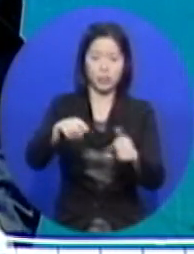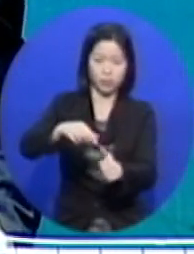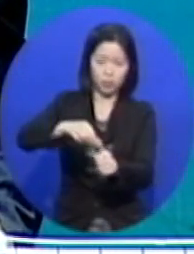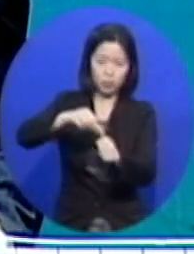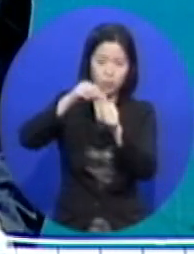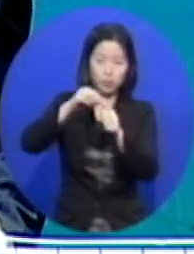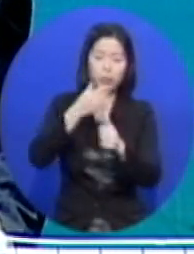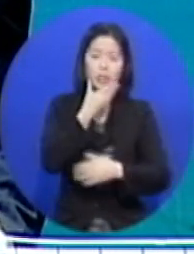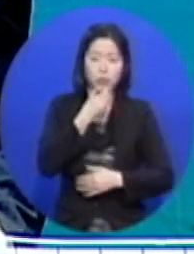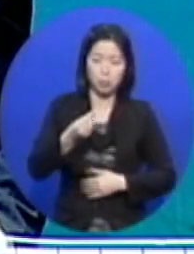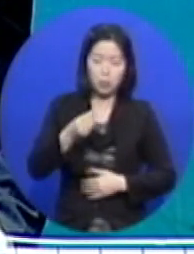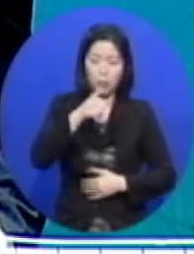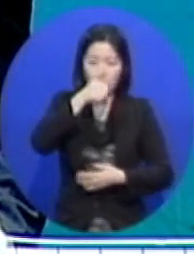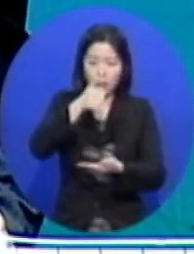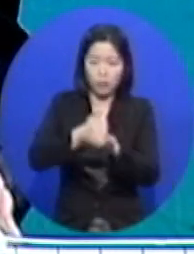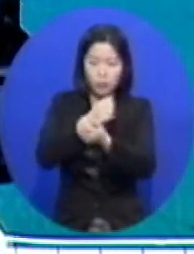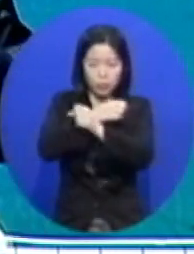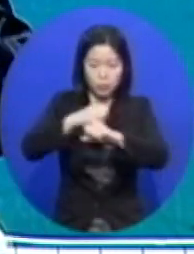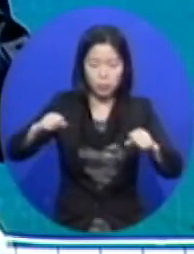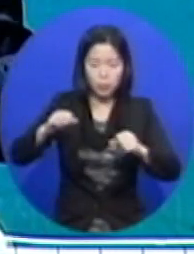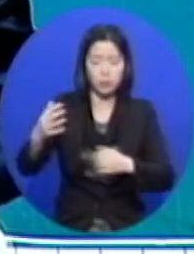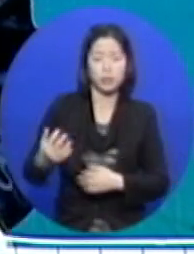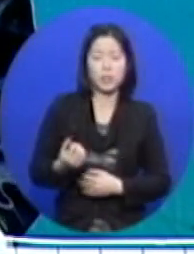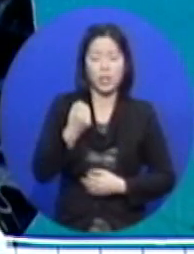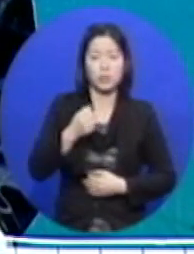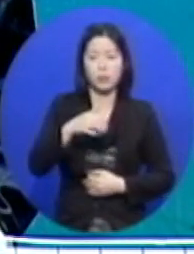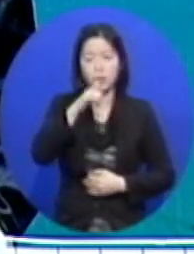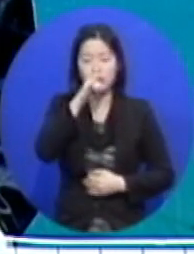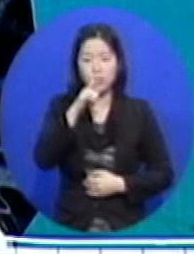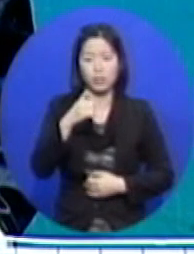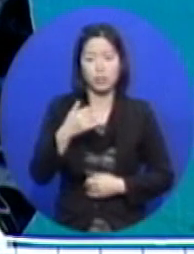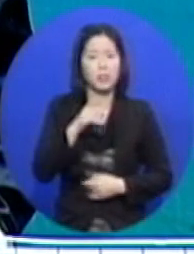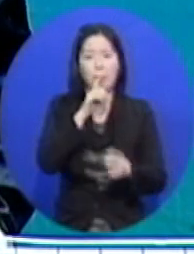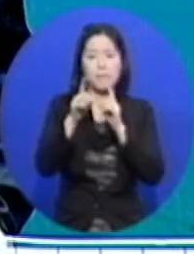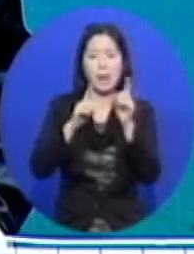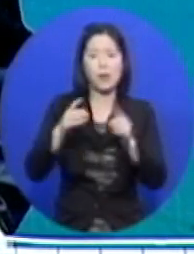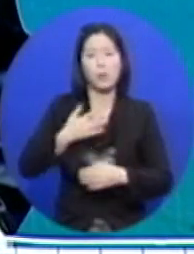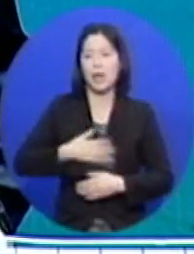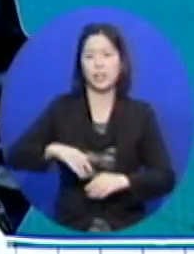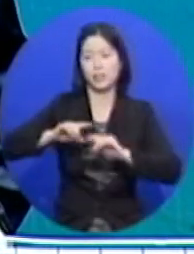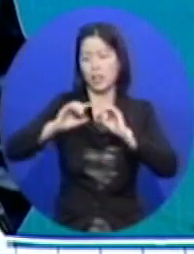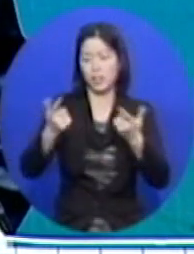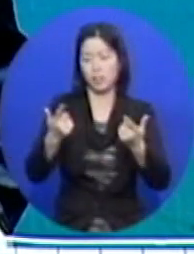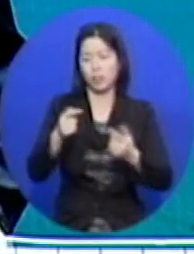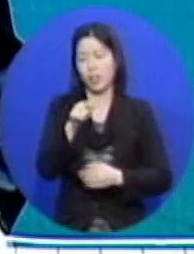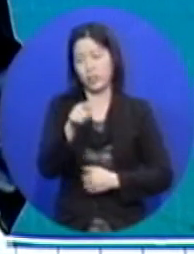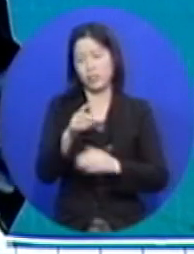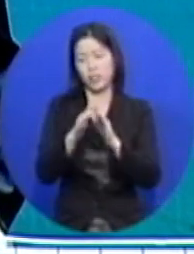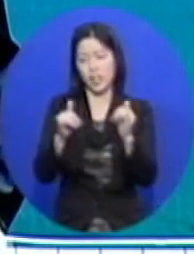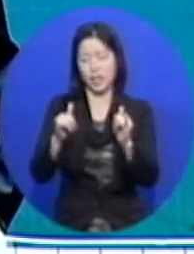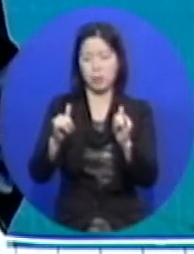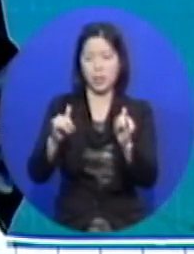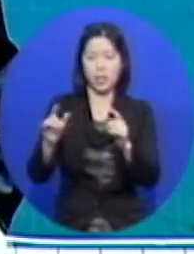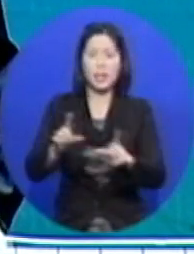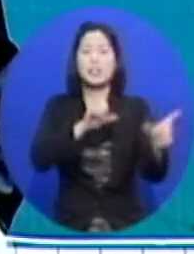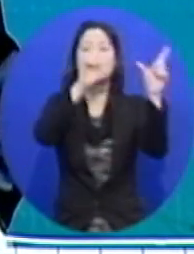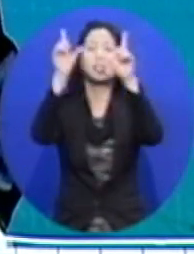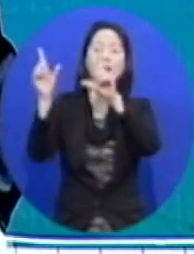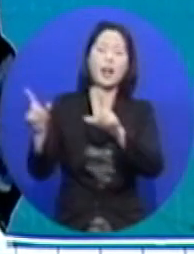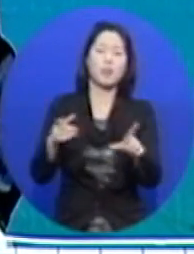축복 속주의 축복을 누리고 있는지 는 말로 않은 게 아니에요 그 사람의 삶을 통해서